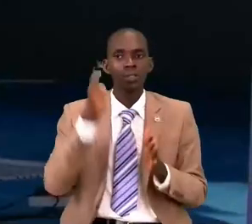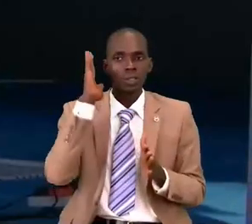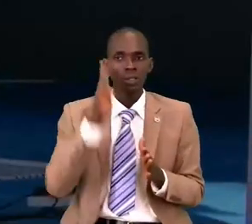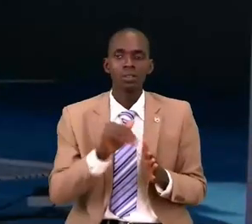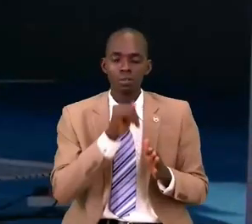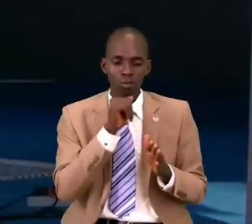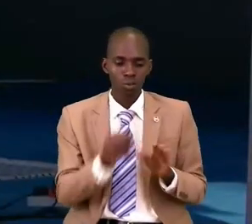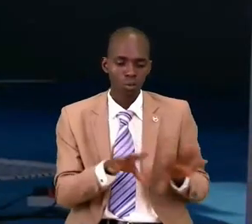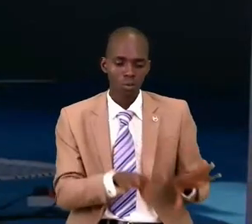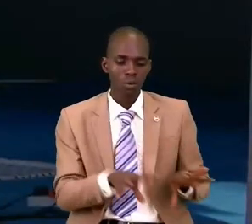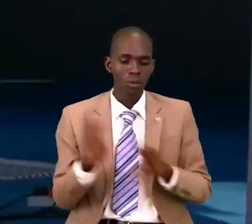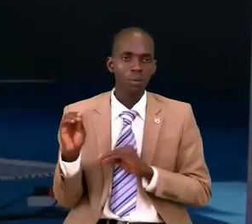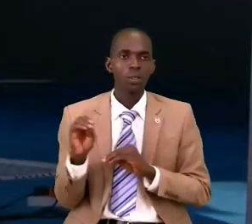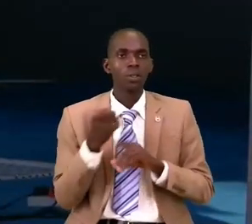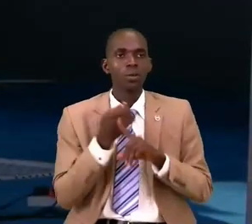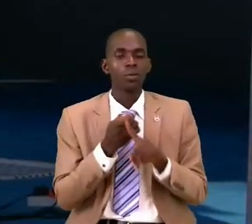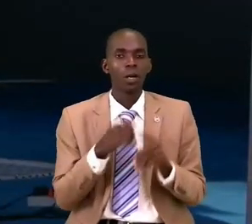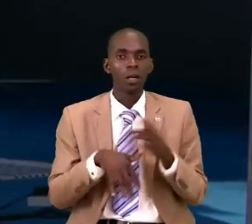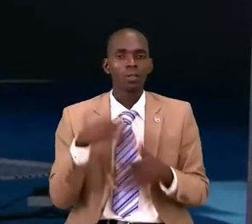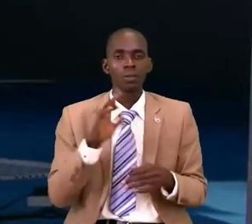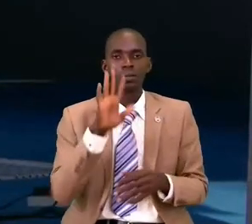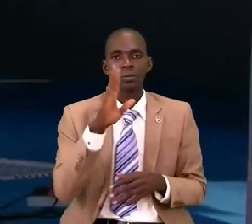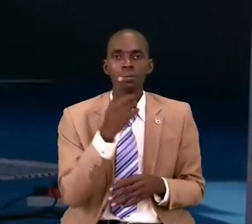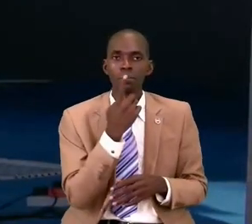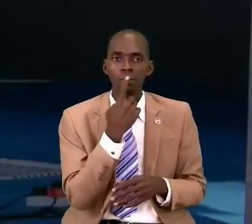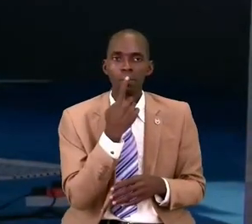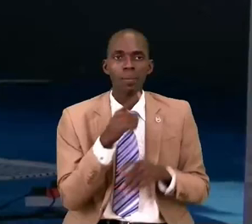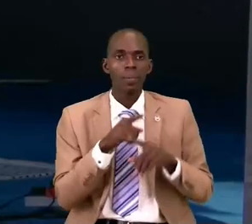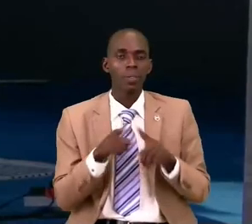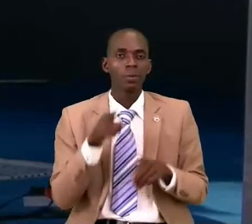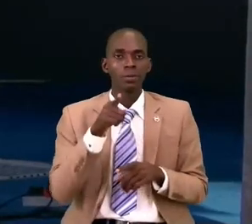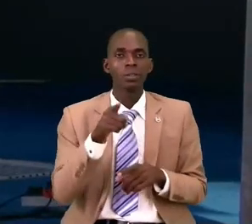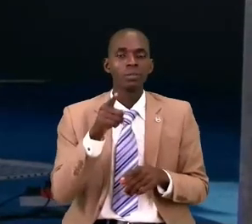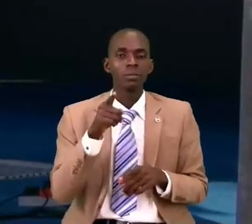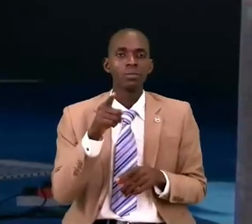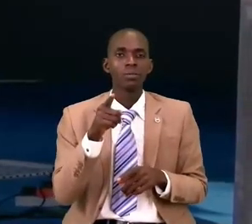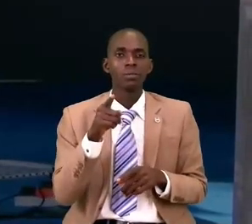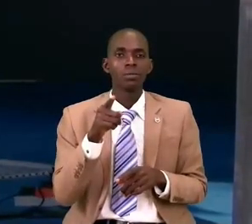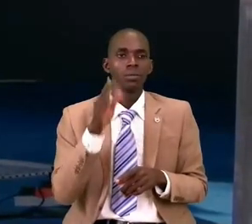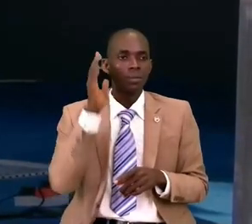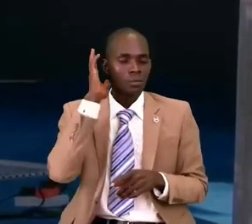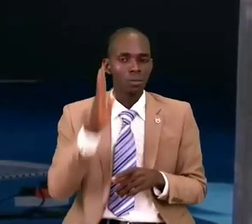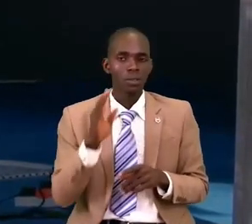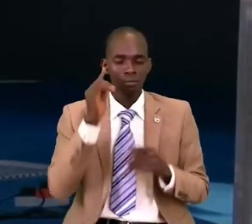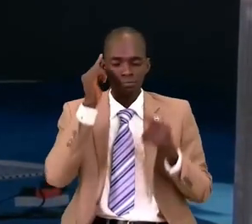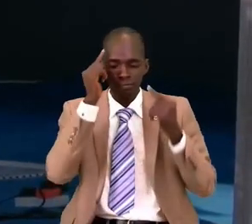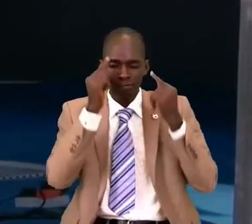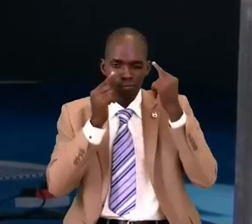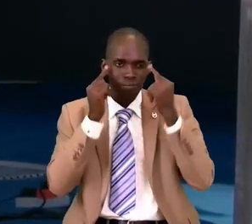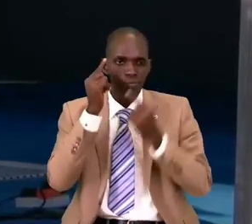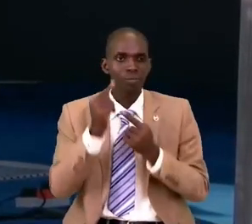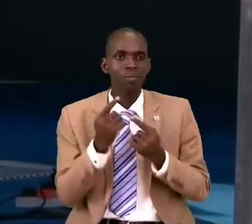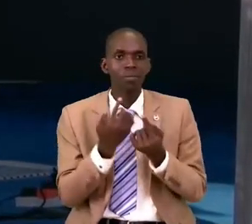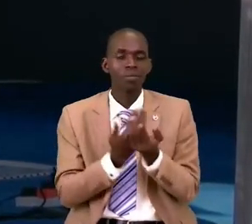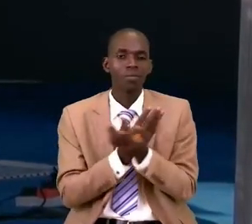Médite-le jour et nuit pour agir fidèlement selon tout ce qui